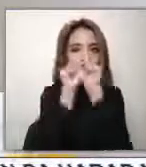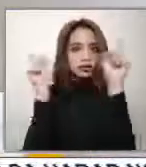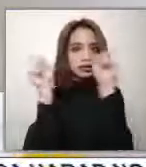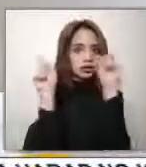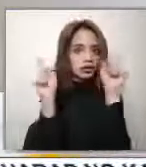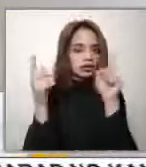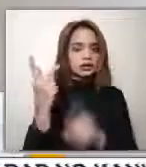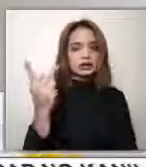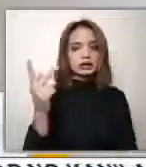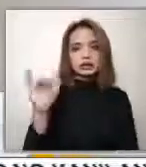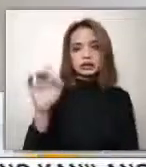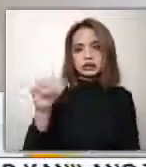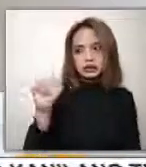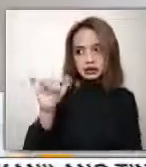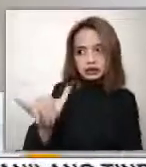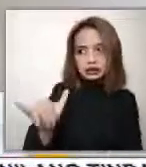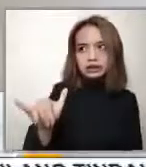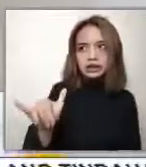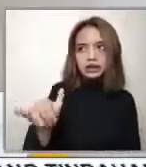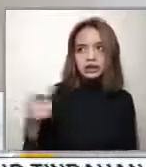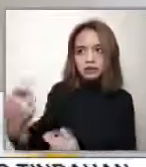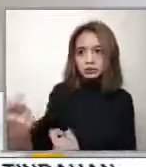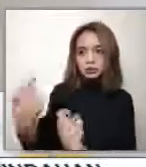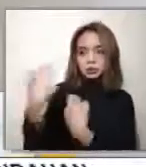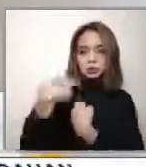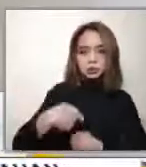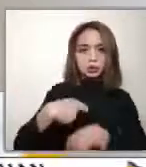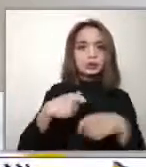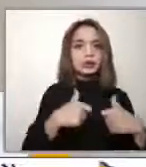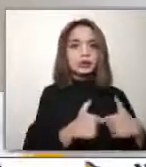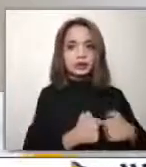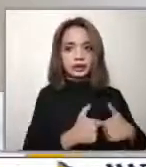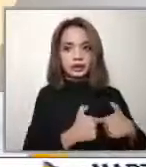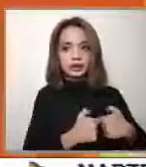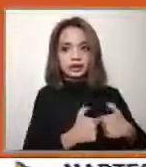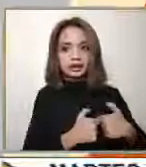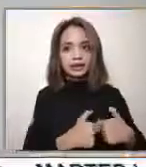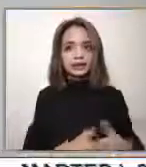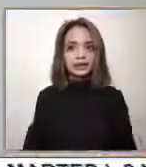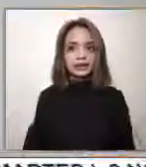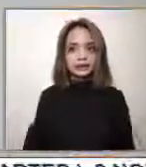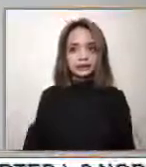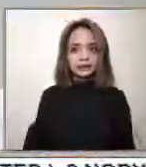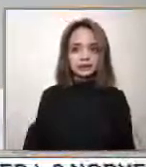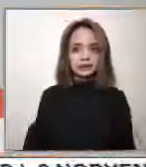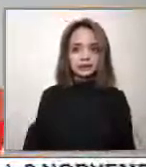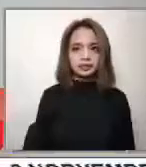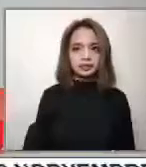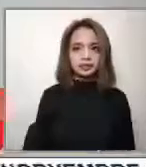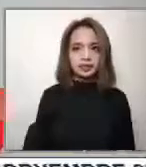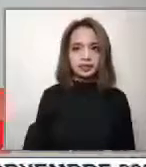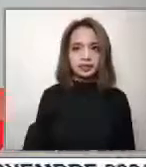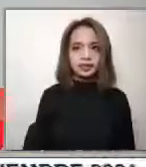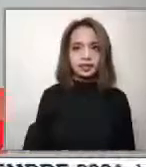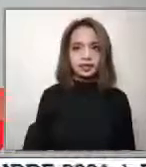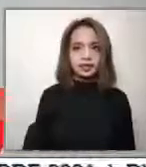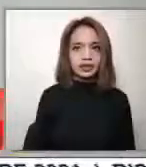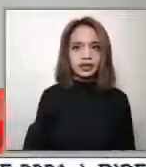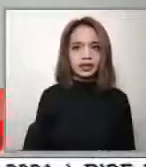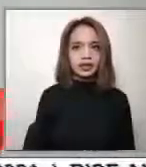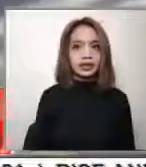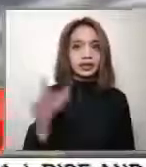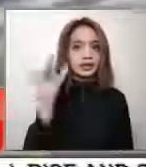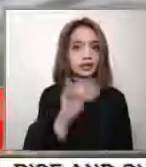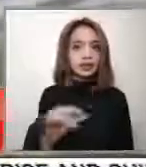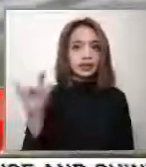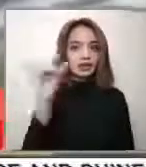Kelly sa sorpresang regalo sa kanya ng boyfriend niyang si Stephen Estopia. Mapapanood sa Instagram post